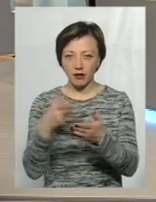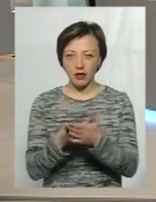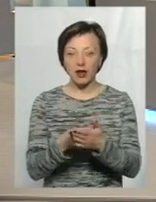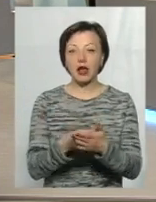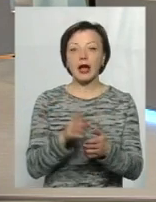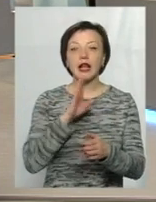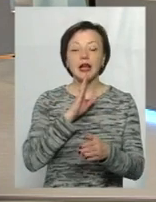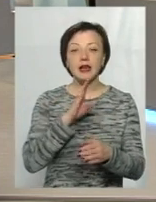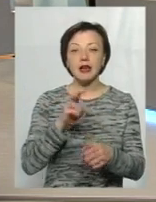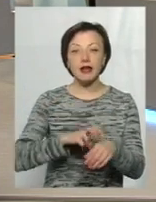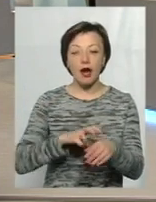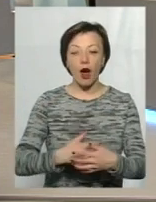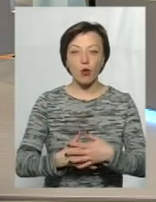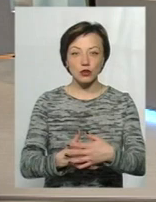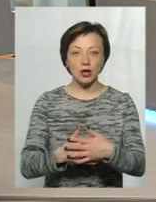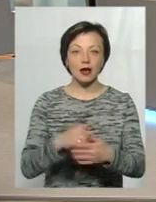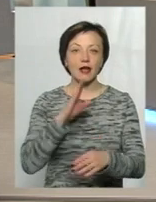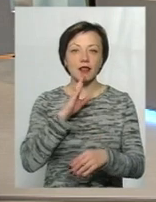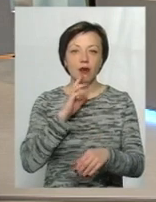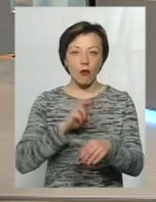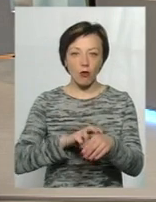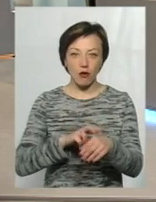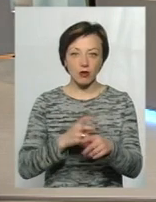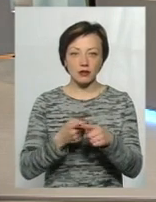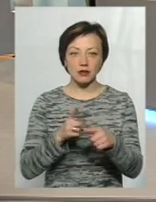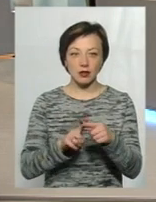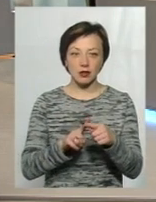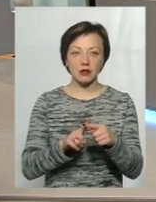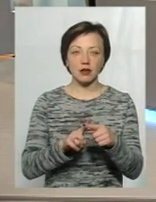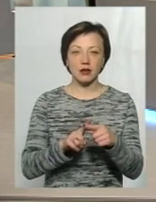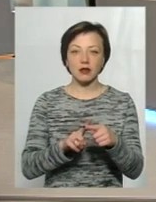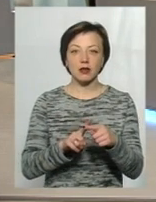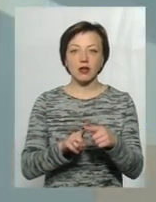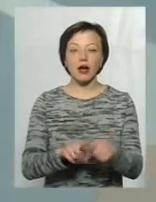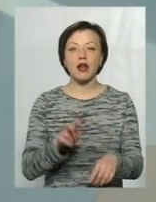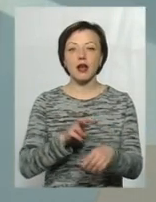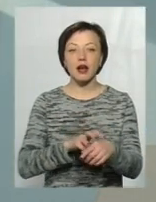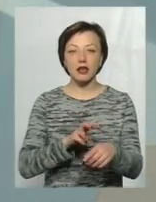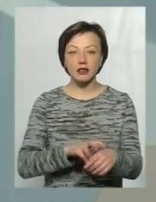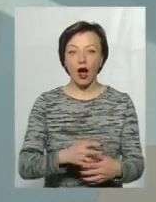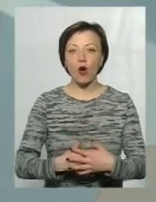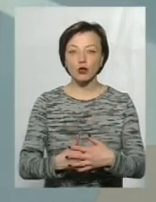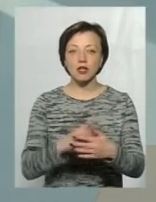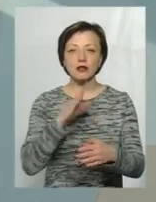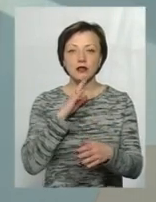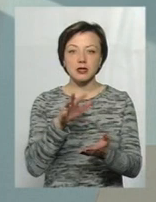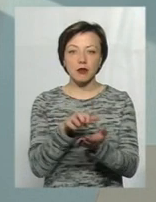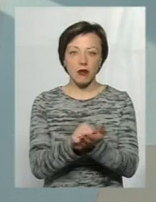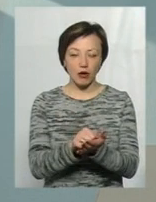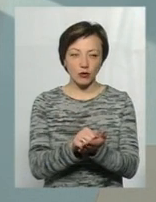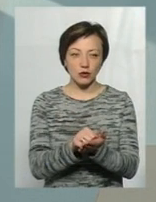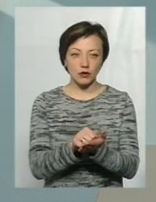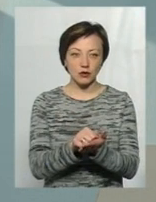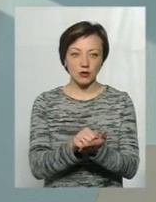сказати, тому що окрема спеціальності гінеколог не існує, це акушери-гінекологи. Лікарі-акушер-гінекологи займаються, звичайно,